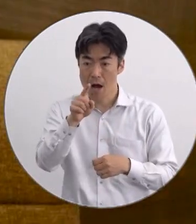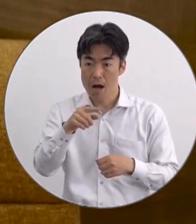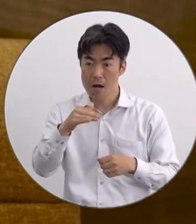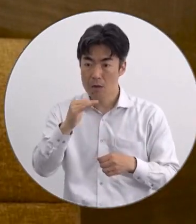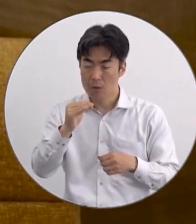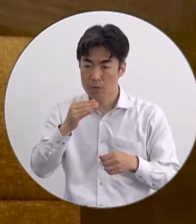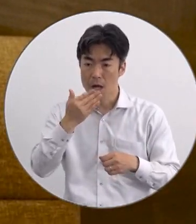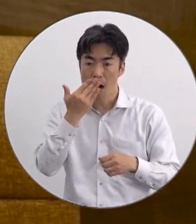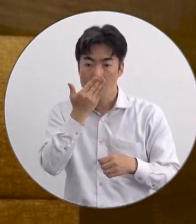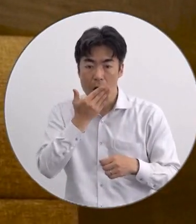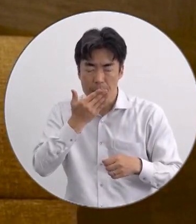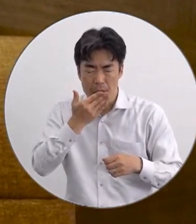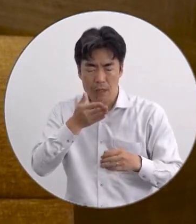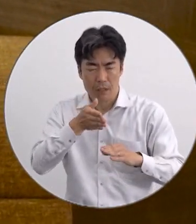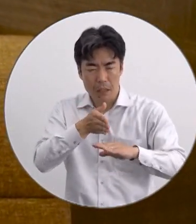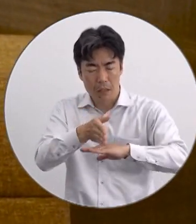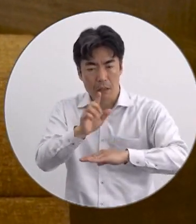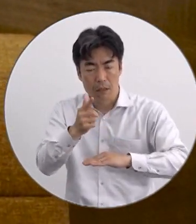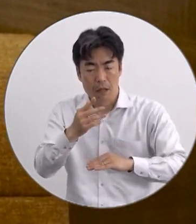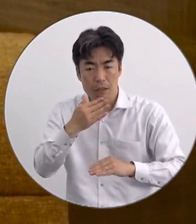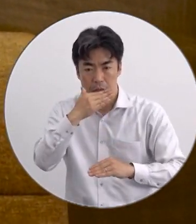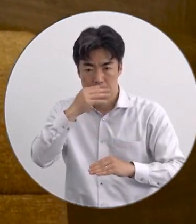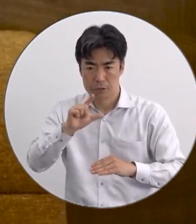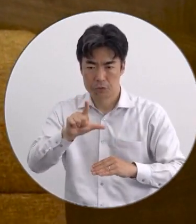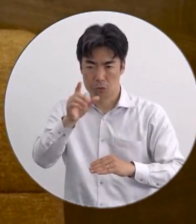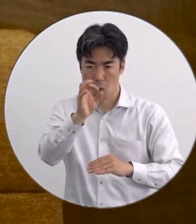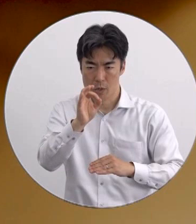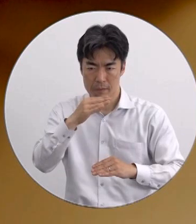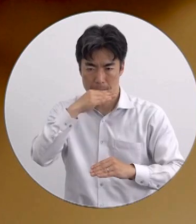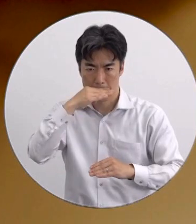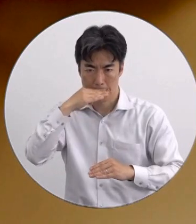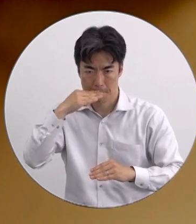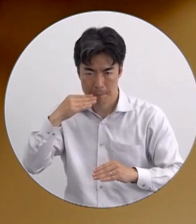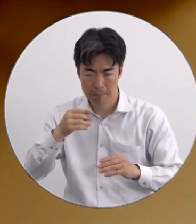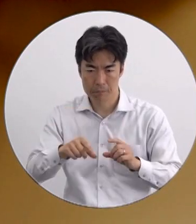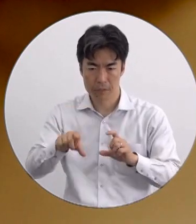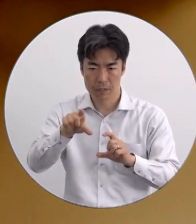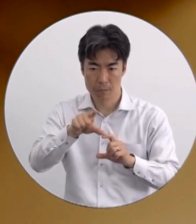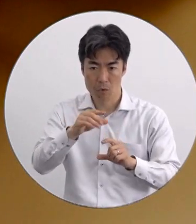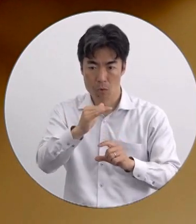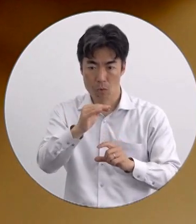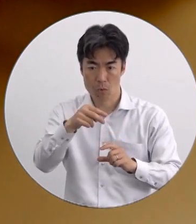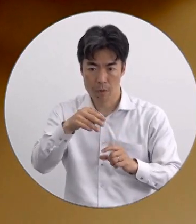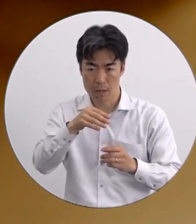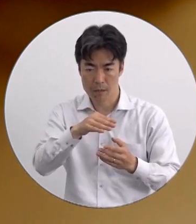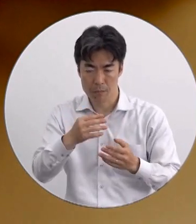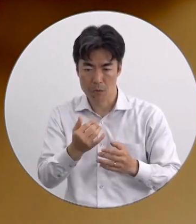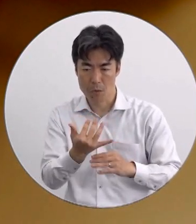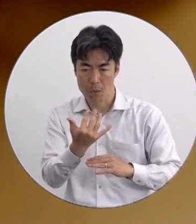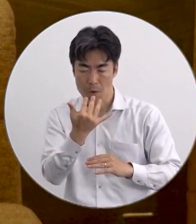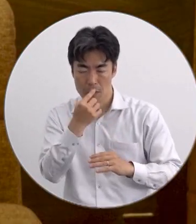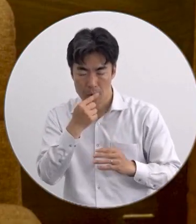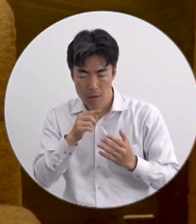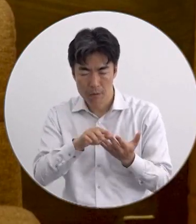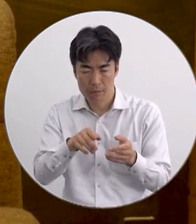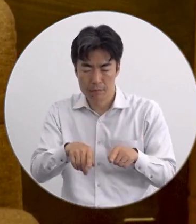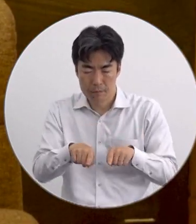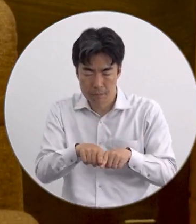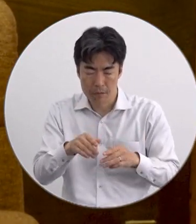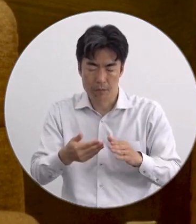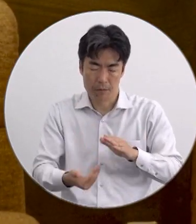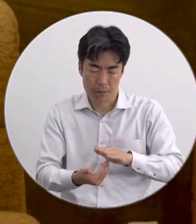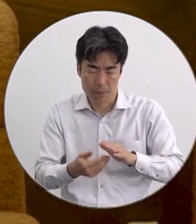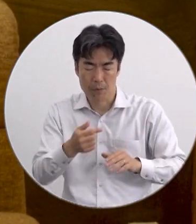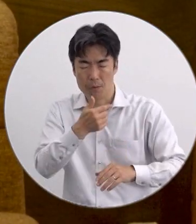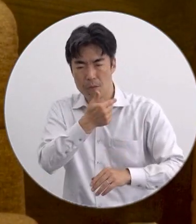おいしい。 やっぱりあんこの甘さが上品ですね。そしてまたさらにこのごまの香ばしさも合わさってめちゃくち